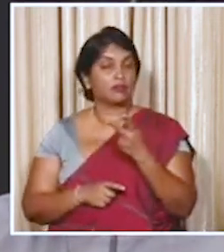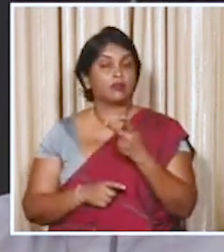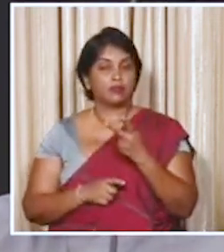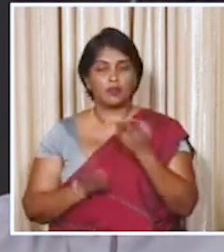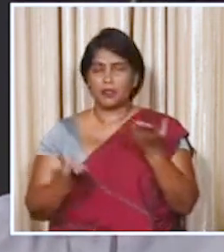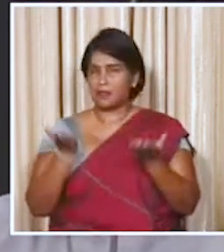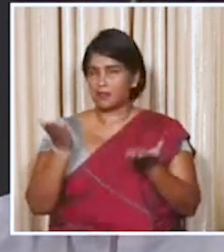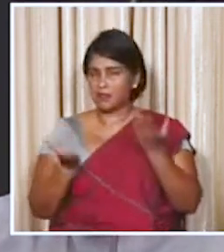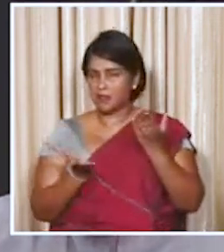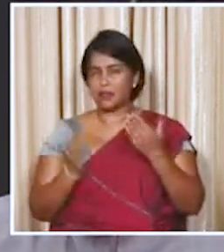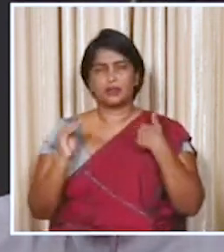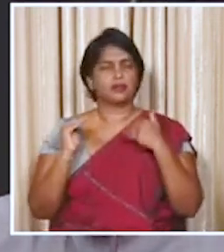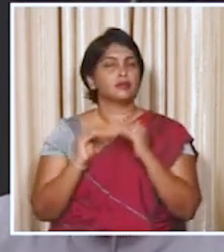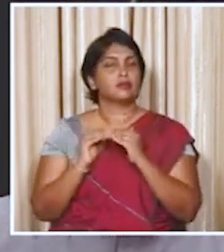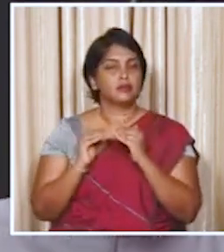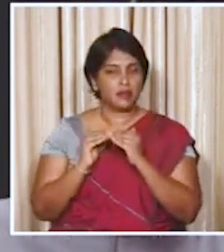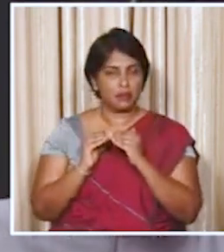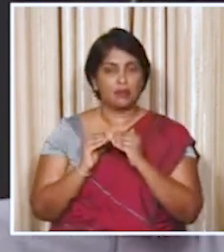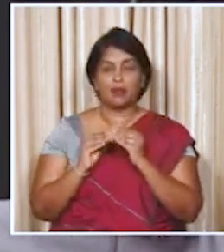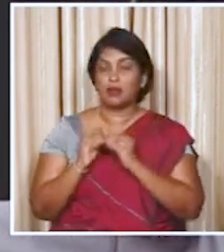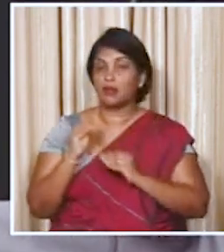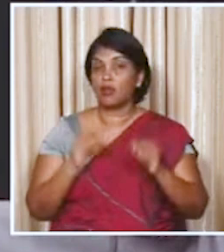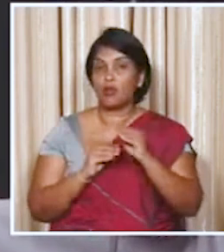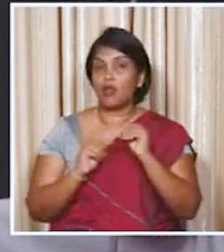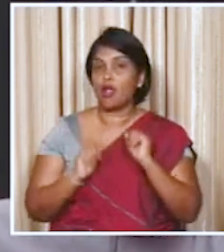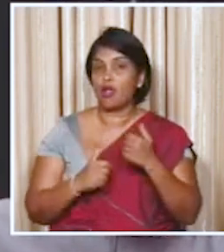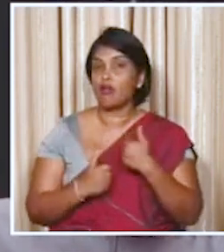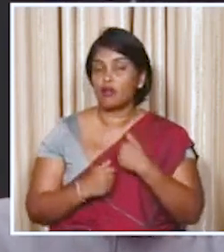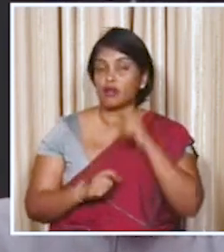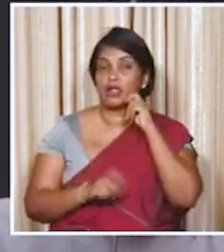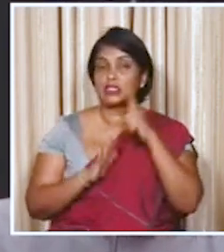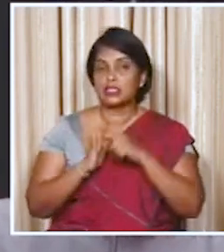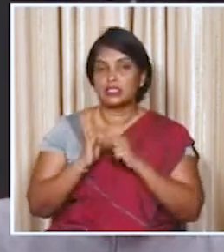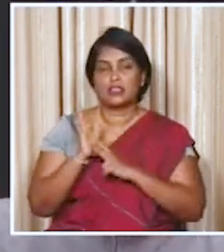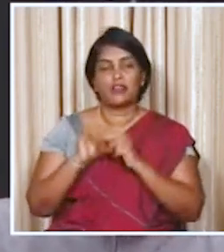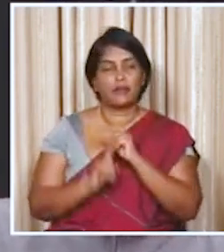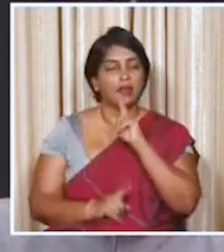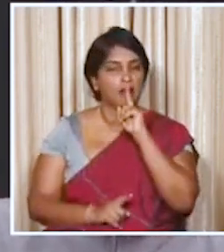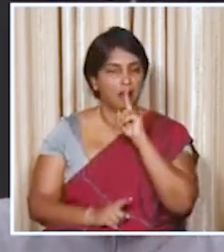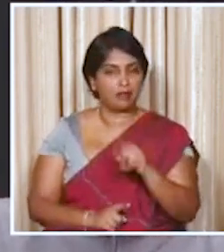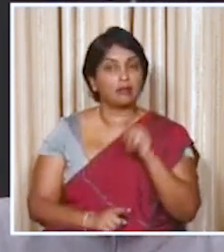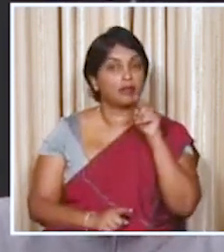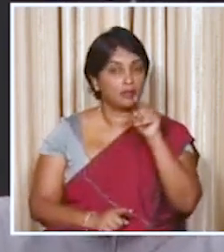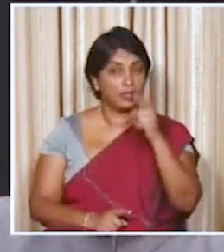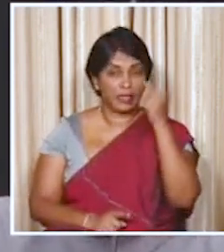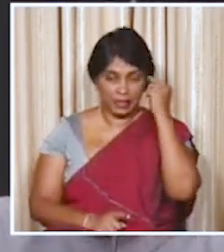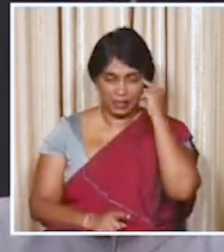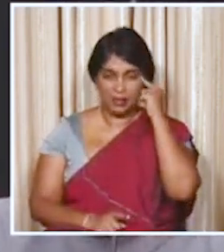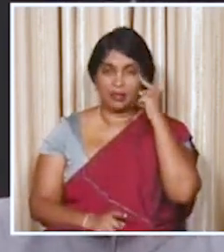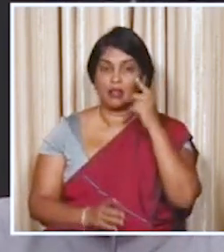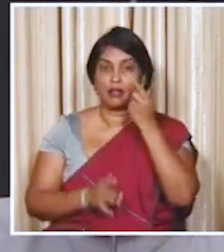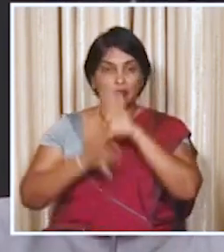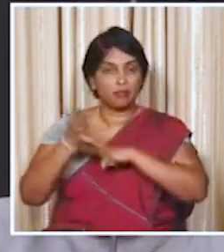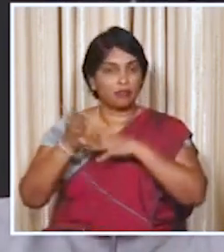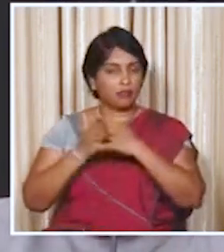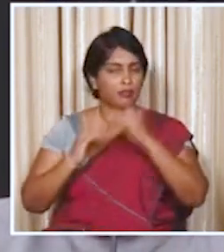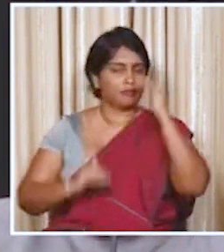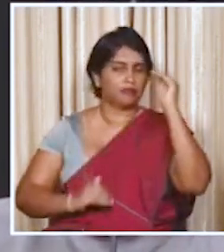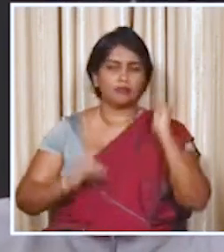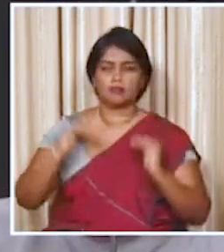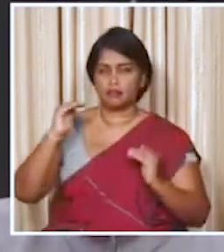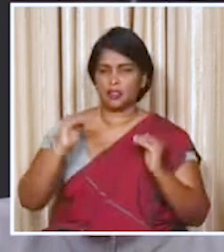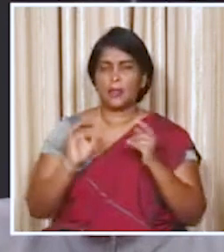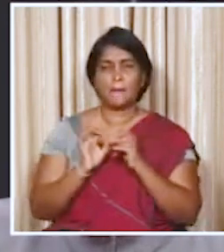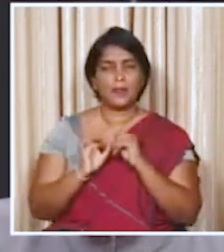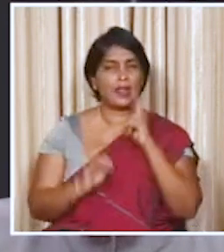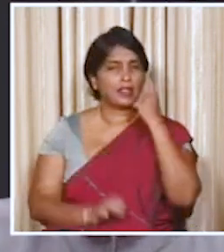පැලි කරන්න මේ දෙක සම කරන්න විකල්පය මොකද්ද කියලා අපි ජනතා විමුක්ති පෙරමුණෙන් අහනවා. ඔබතුමාලා හිතනවා නම් අයවැය පරතරයේ වෙන සාදන්න බිලියන